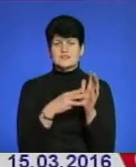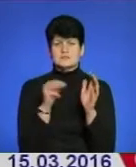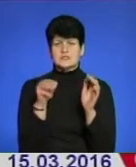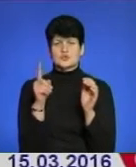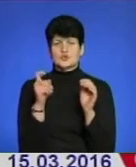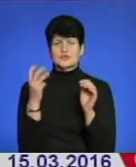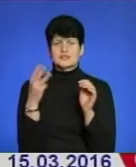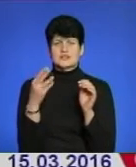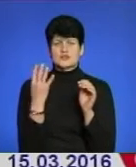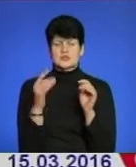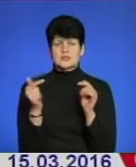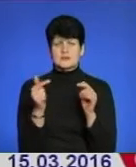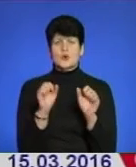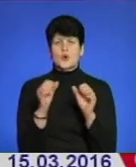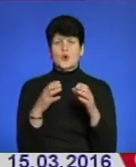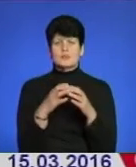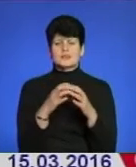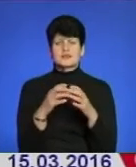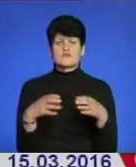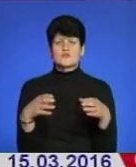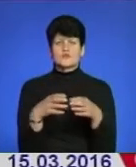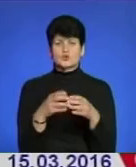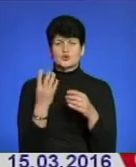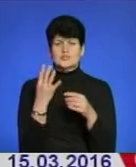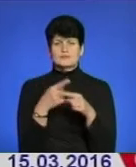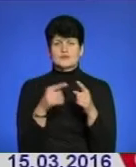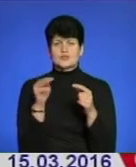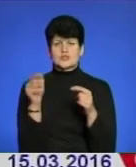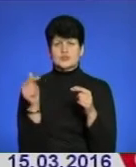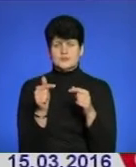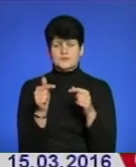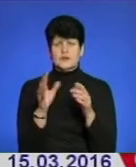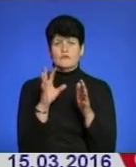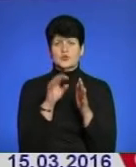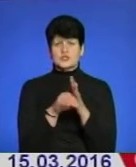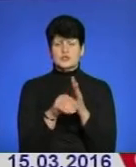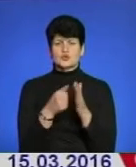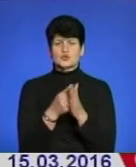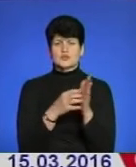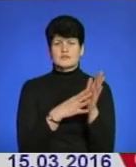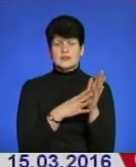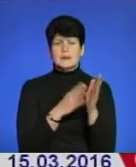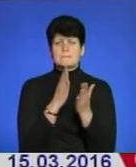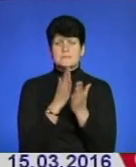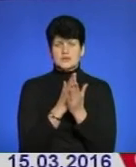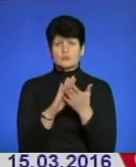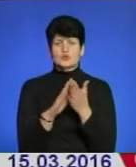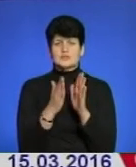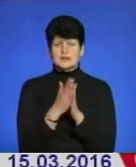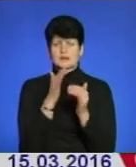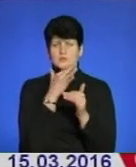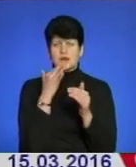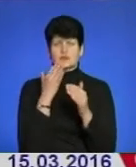гривні, командир взводу там від 8,5 тисяч гривень, включаючи до 9. Матимуть контрактники і чимало